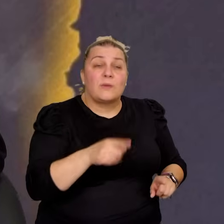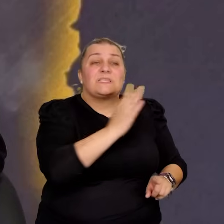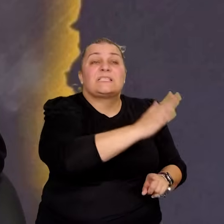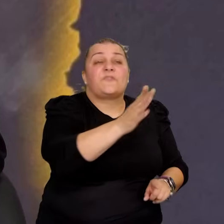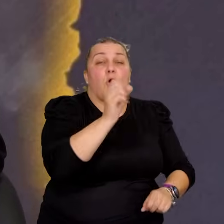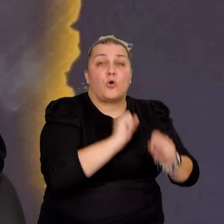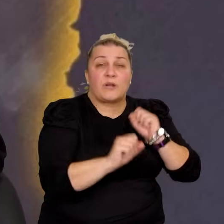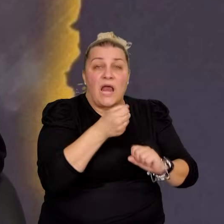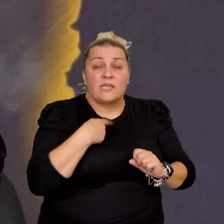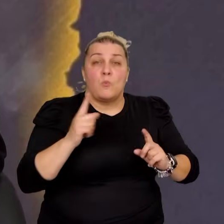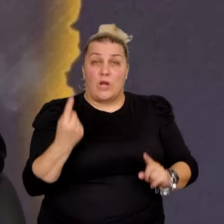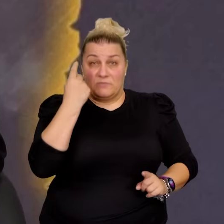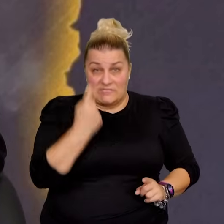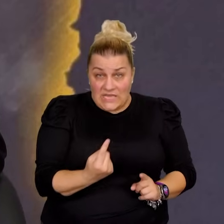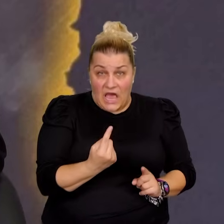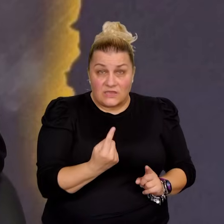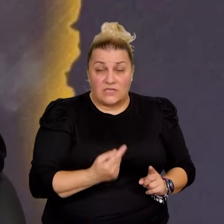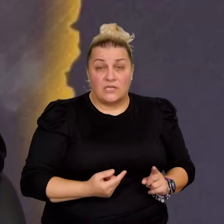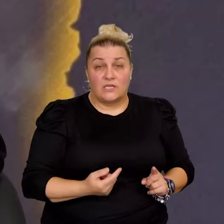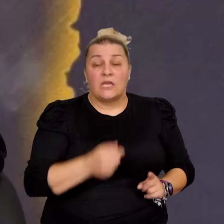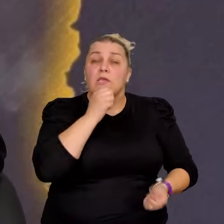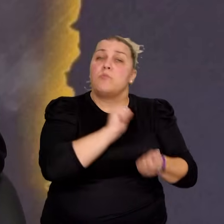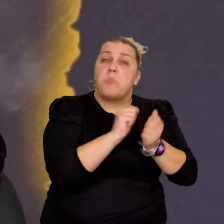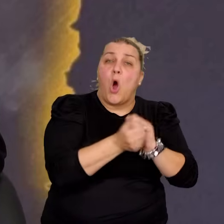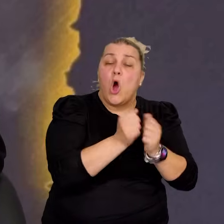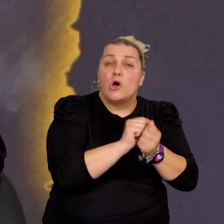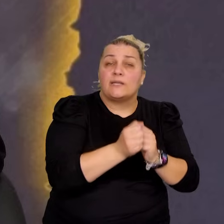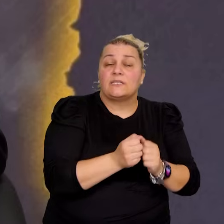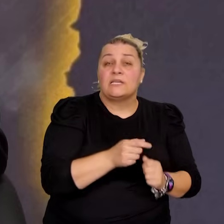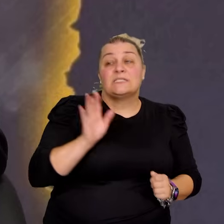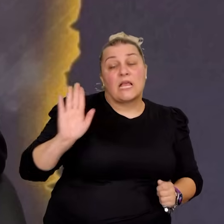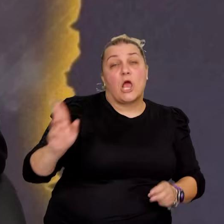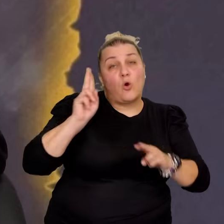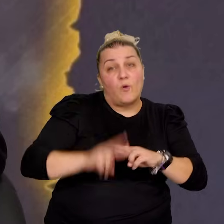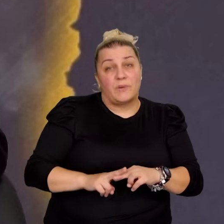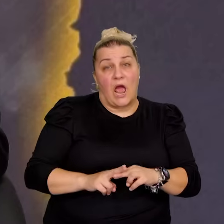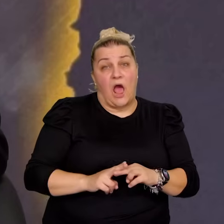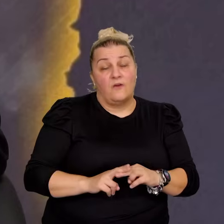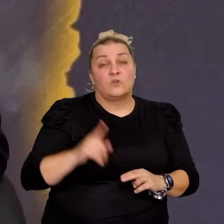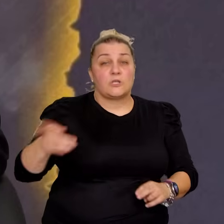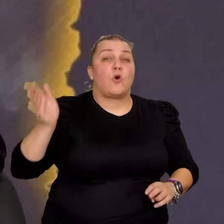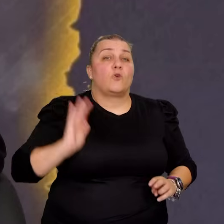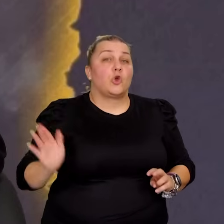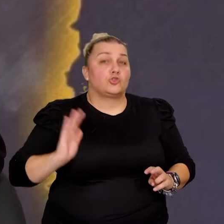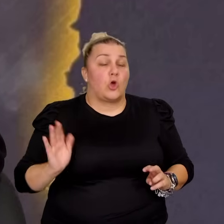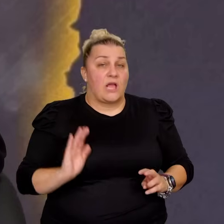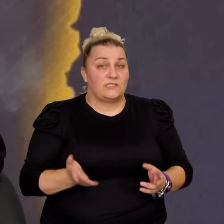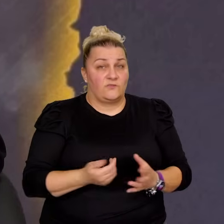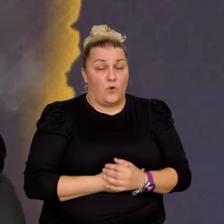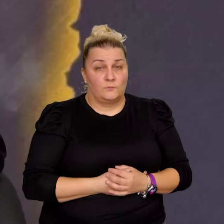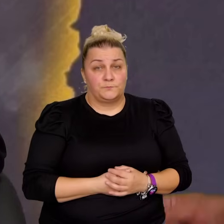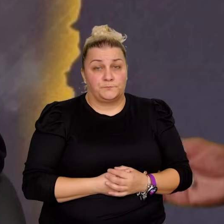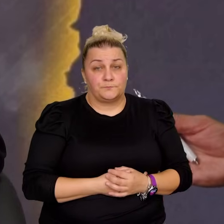hrvatskog branitelja stati i boriti se za njegovo pravo, za njegovo dostojanstvo ili već